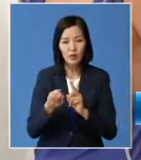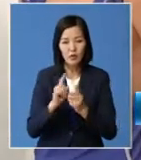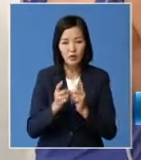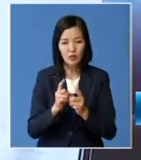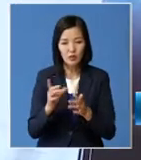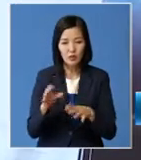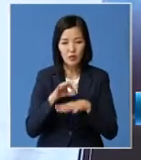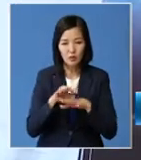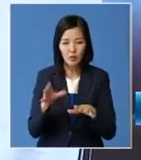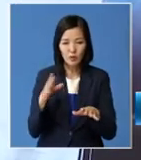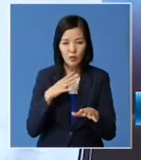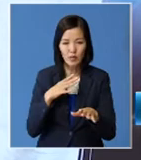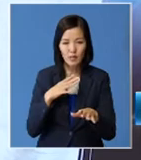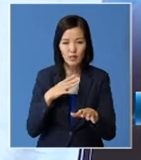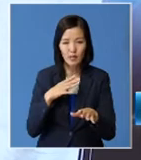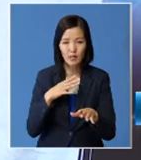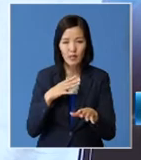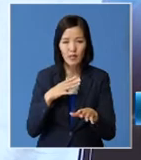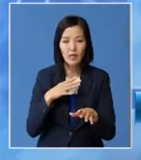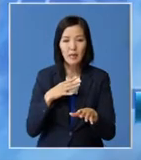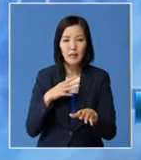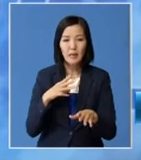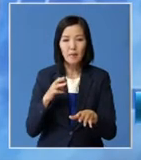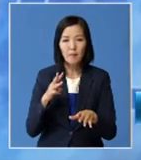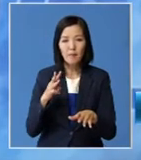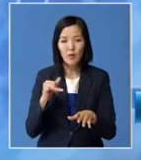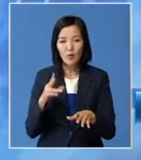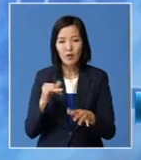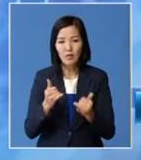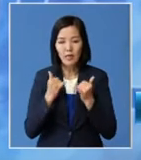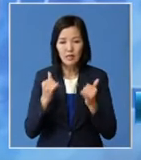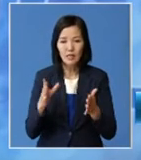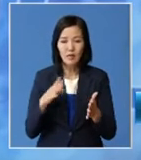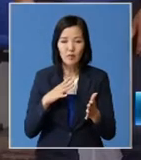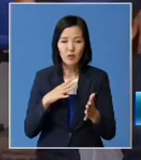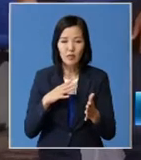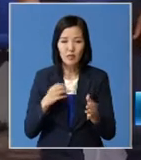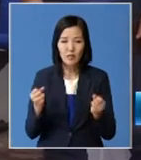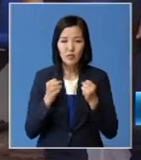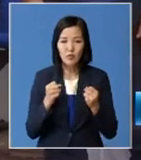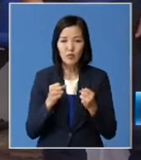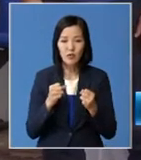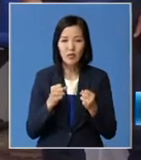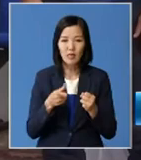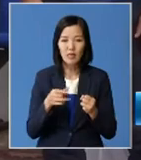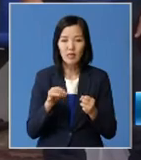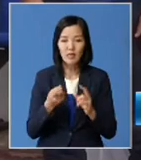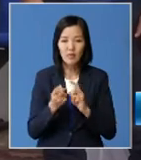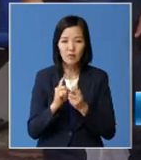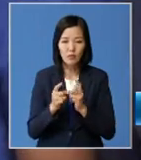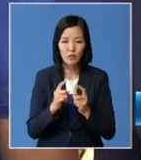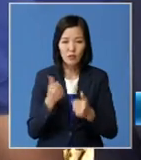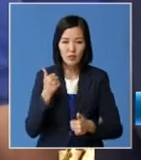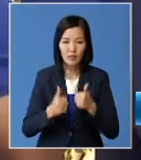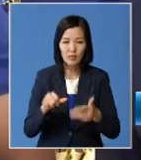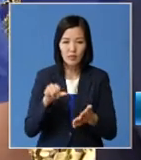өткен болатын. Ол Атланта олимпиадасының қола жүлдегері Мәулен Мамыровтың жүлдесіне арналған еді. Енді міне балуандар грек-рим күресінен боз кілемде белдеспек. Ал